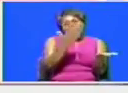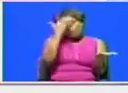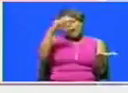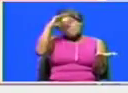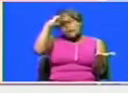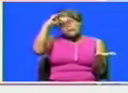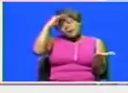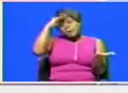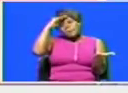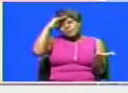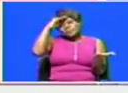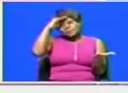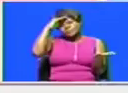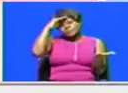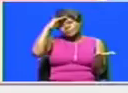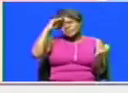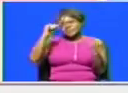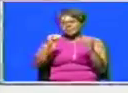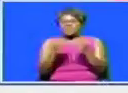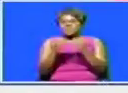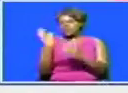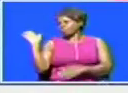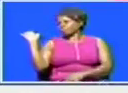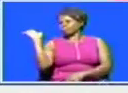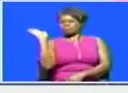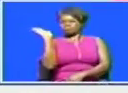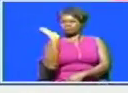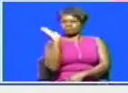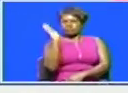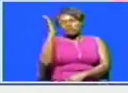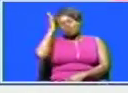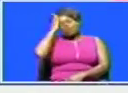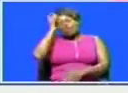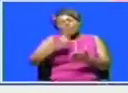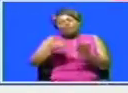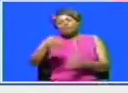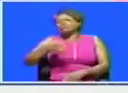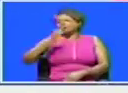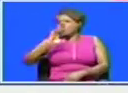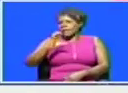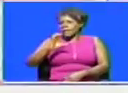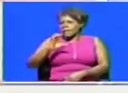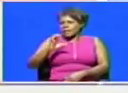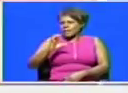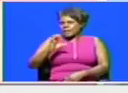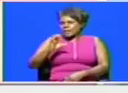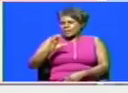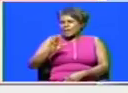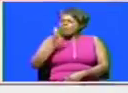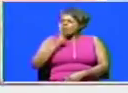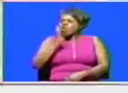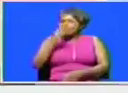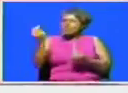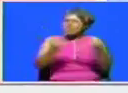ya pombe? Ukitokezea huko mtu unakutana na waiter na kinywaji chako tayari anajua unakunywa pombe gani. Mimi wanasema weka deni la kununua gari ama deni